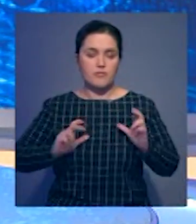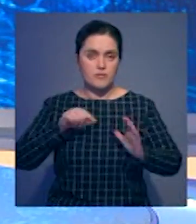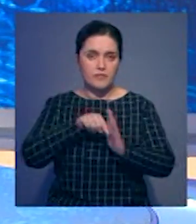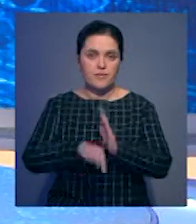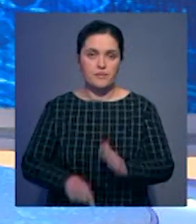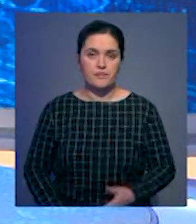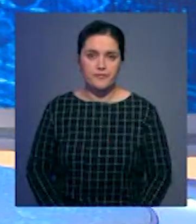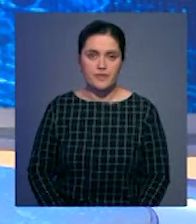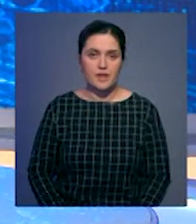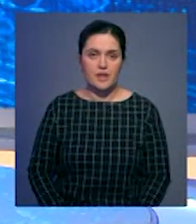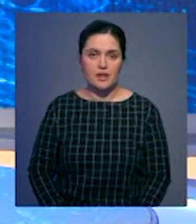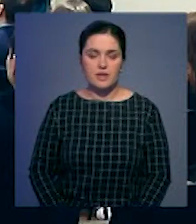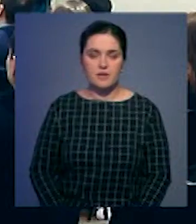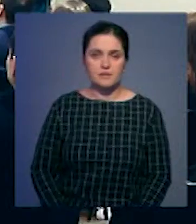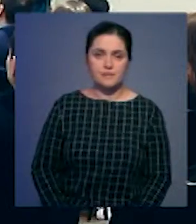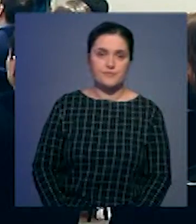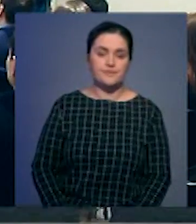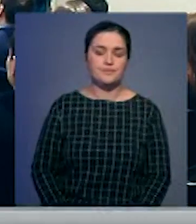учебного корпуса.